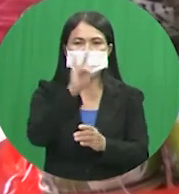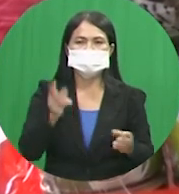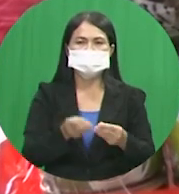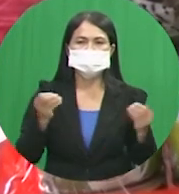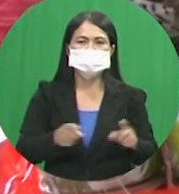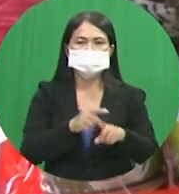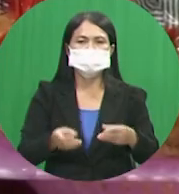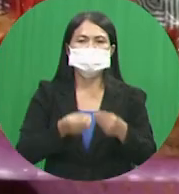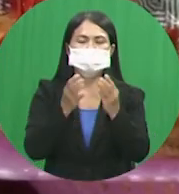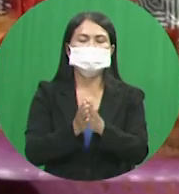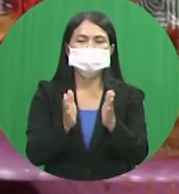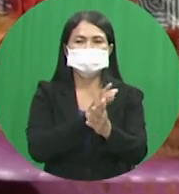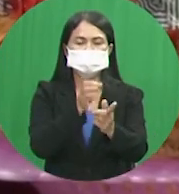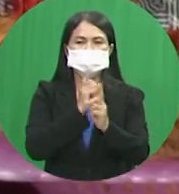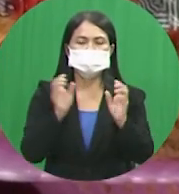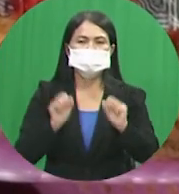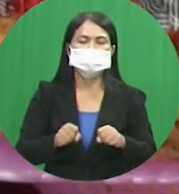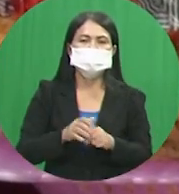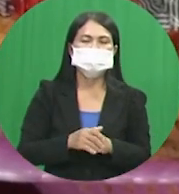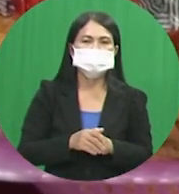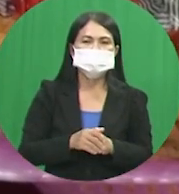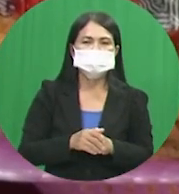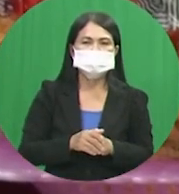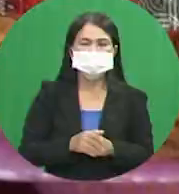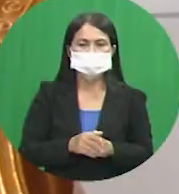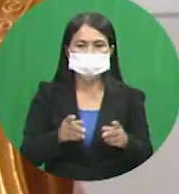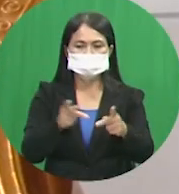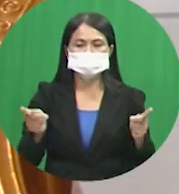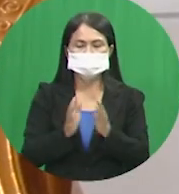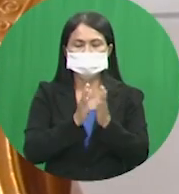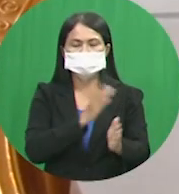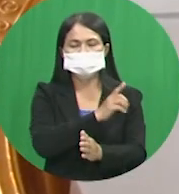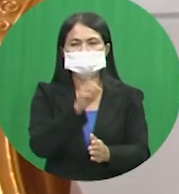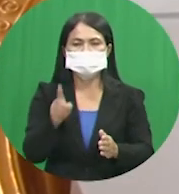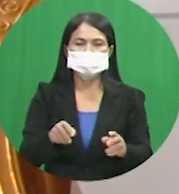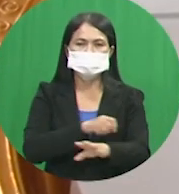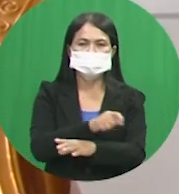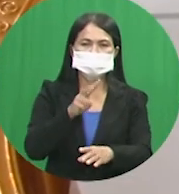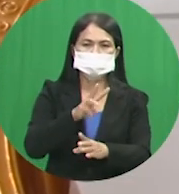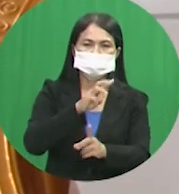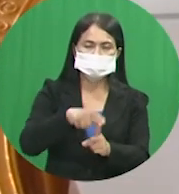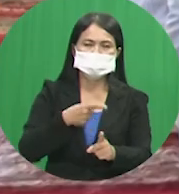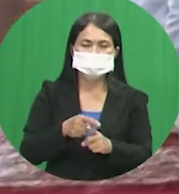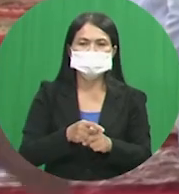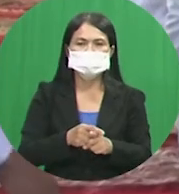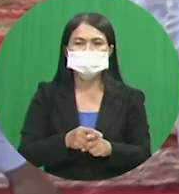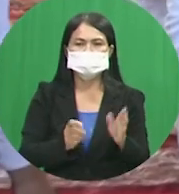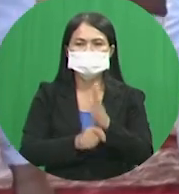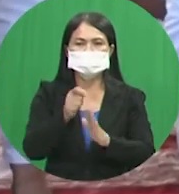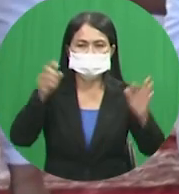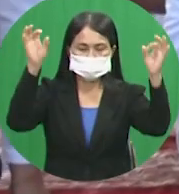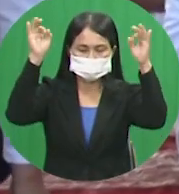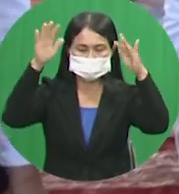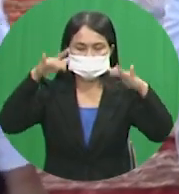งเตยประเกณฑ์ประสองตามระดับเพียบสำหรับวัดอารามนิมวยนิมวยขนมอริยะเปิดใบแขกขนมอริยะทะเลเ